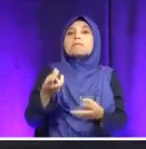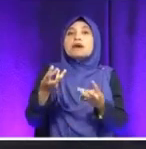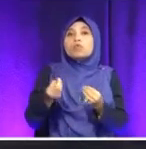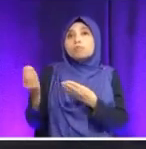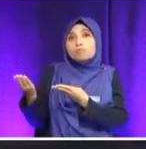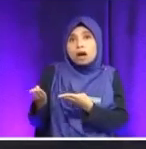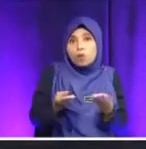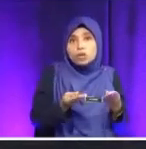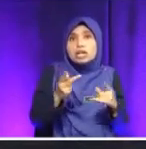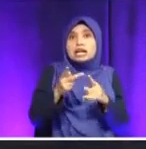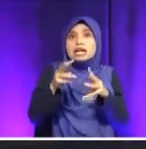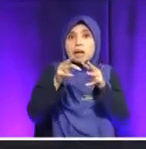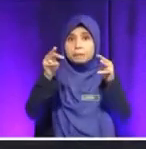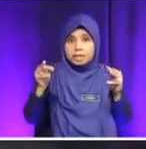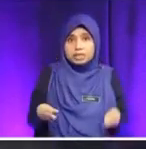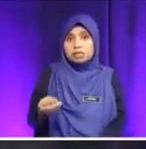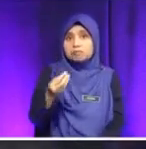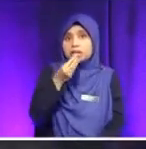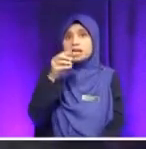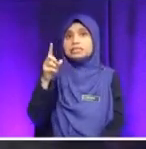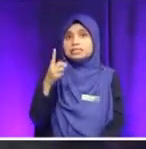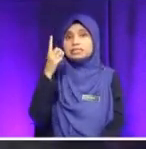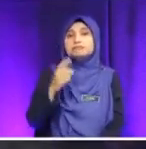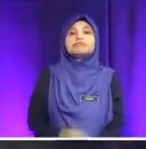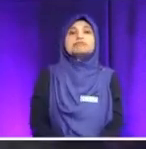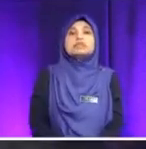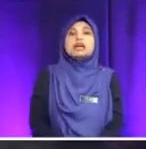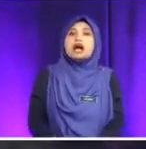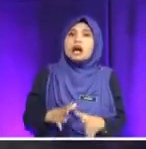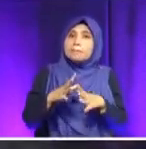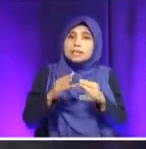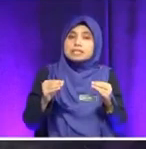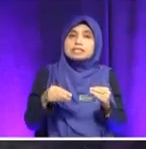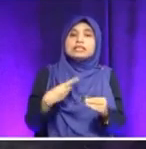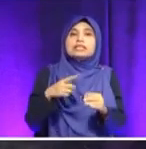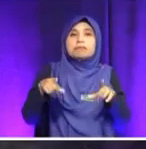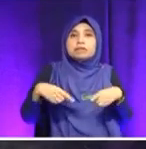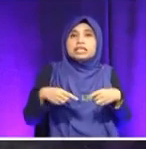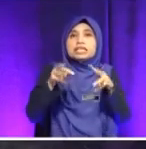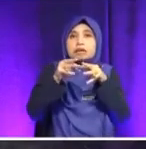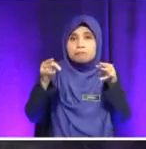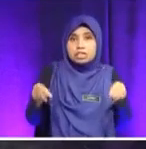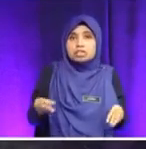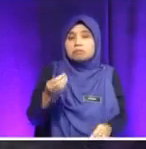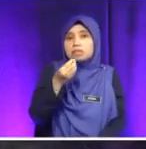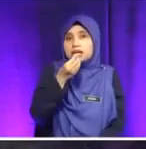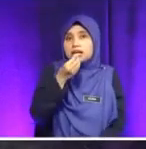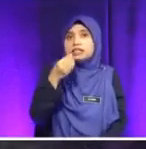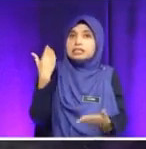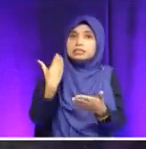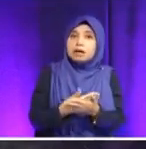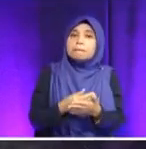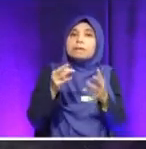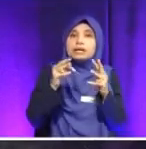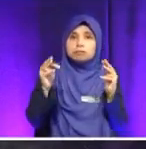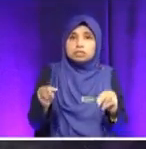meja makan. Baik, cikgu. Saya dah selesai dah. Okey, dah selesai. Jadi, kita ke meja makan lah. Okey. Okay, jadi, kita dah sampai ke meja makan kita. Benda